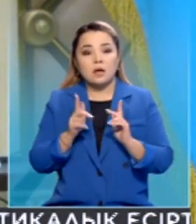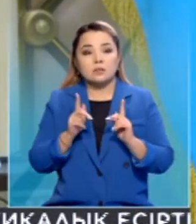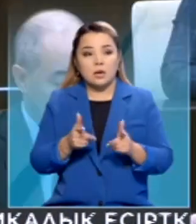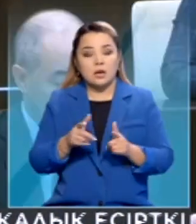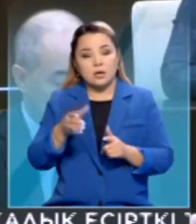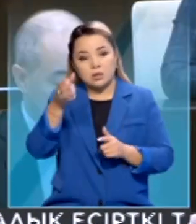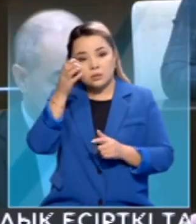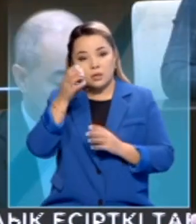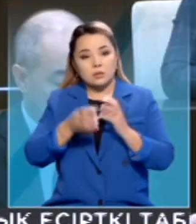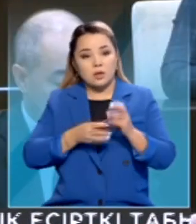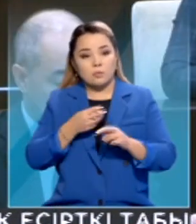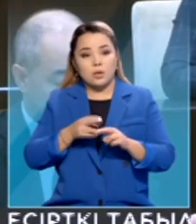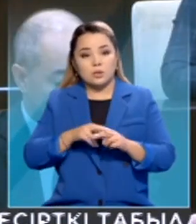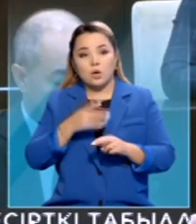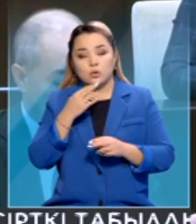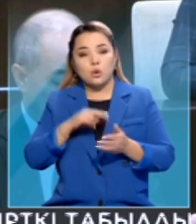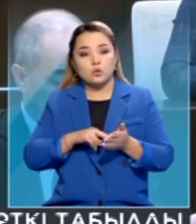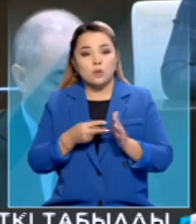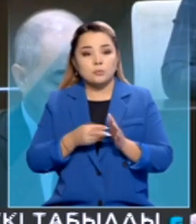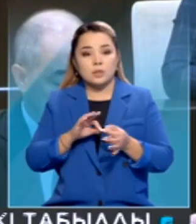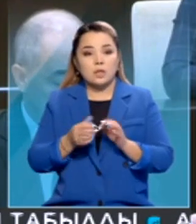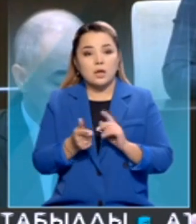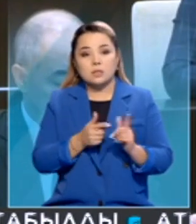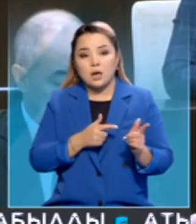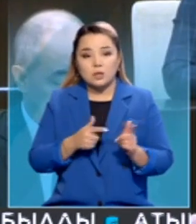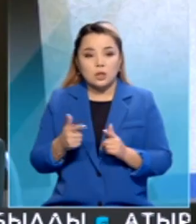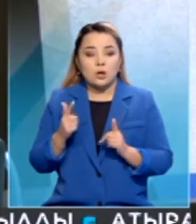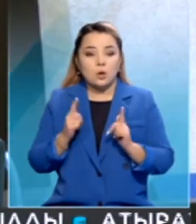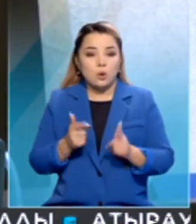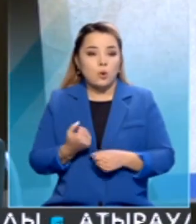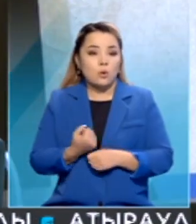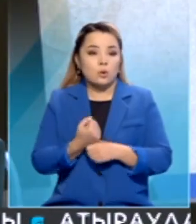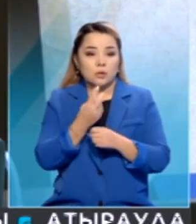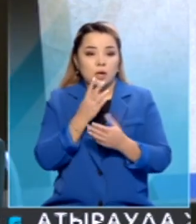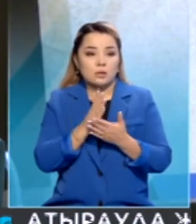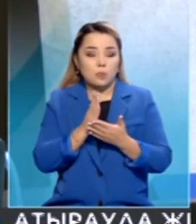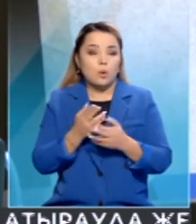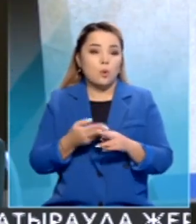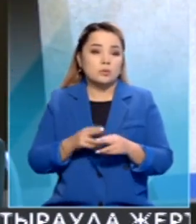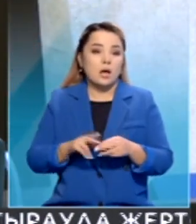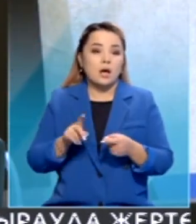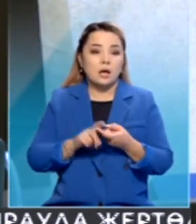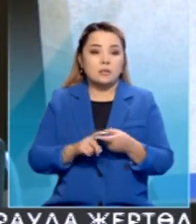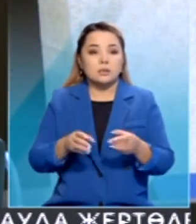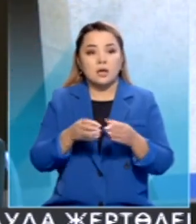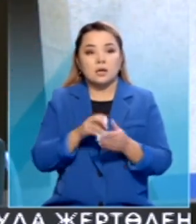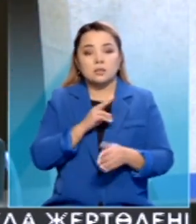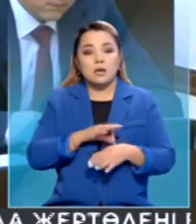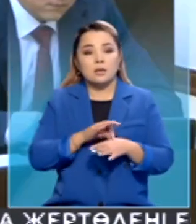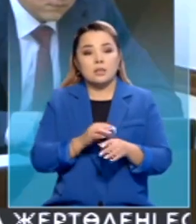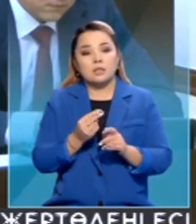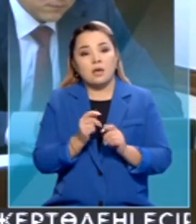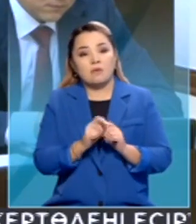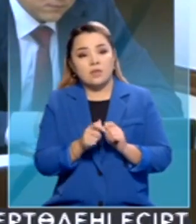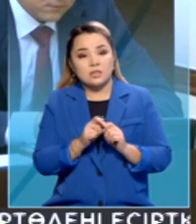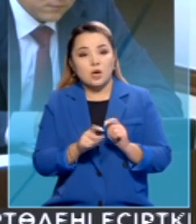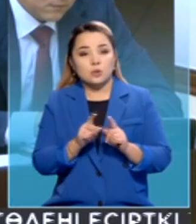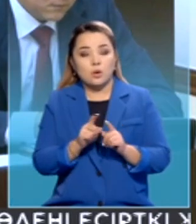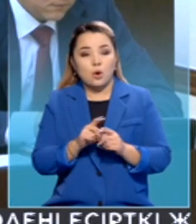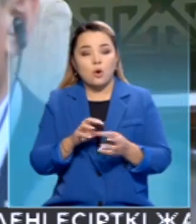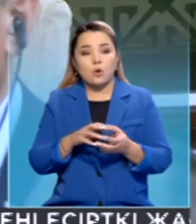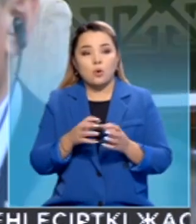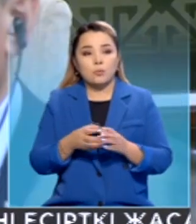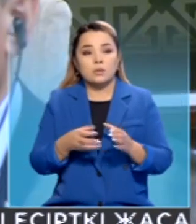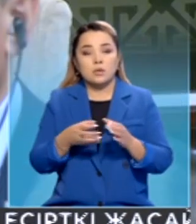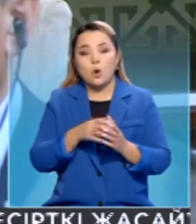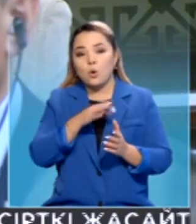халықаралық ғылыми зерттеу орталығы ұлттық жоспарларды әзірлеуде қолдау көрсетпек. Осы арқылы бұл салаға тиісті инвестиция тартылып, көміртекті